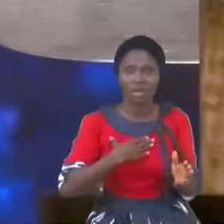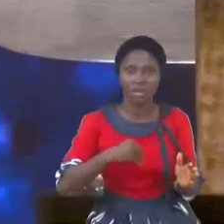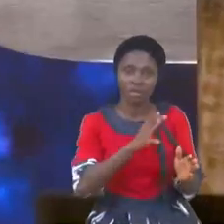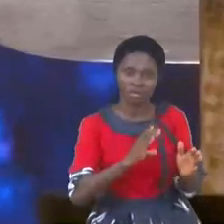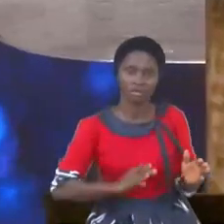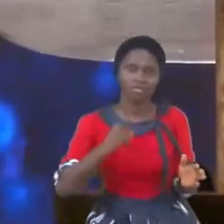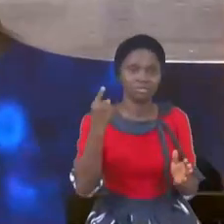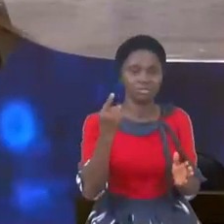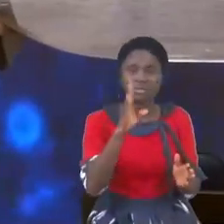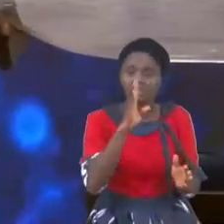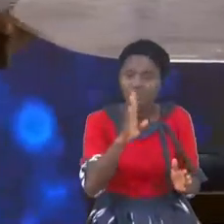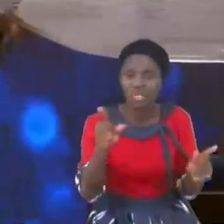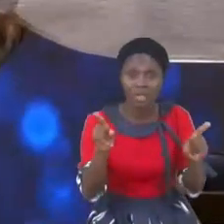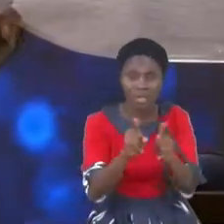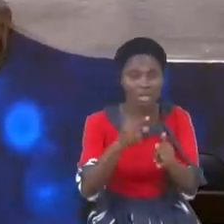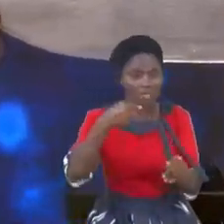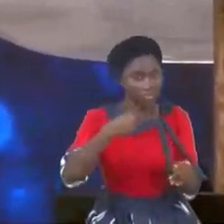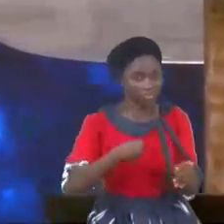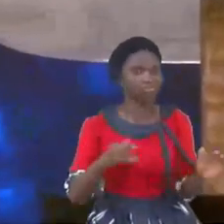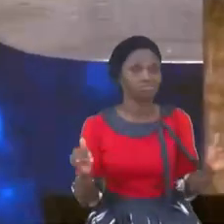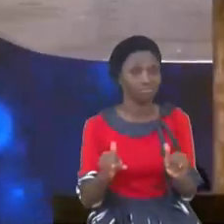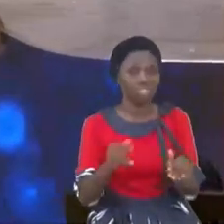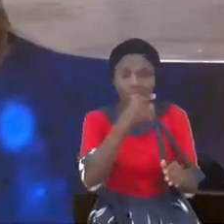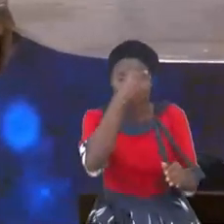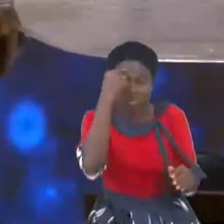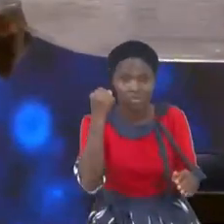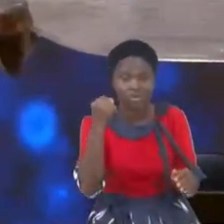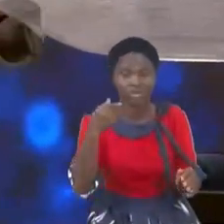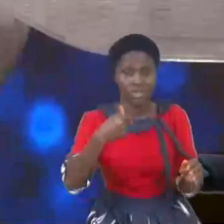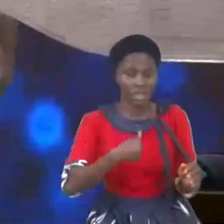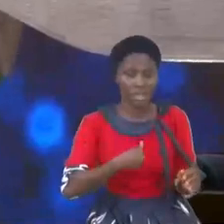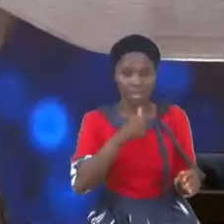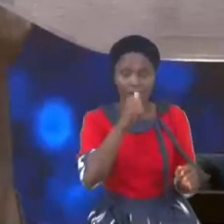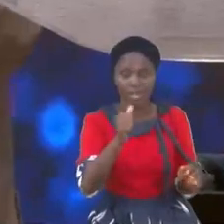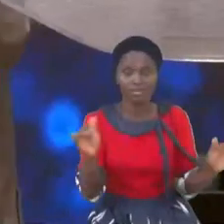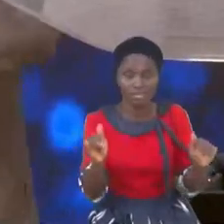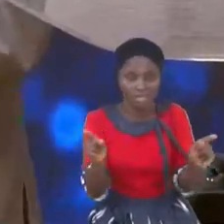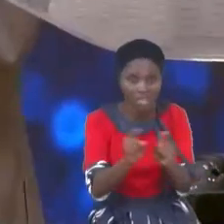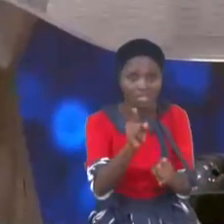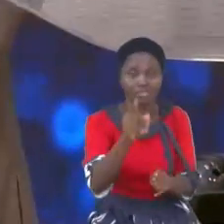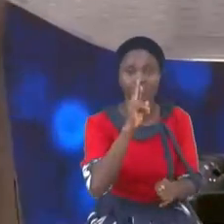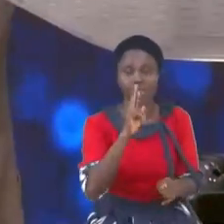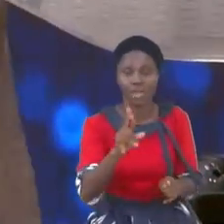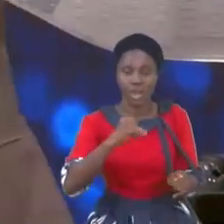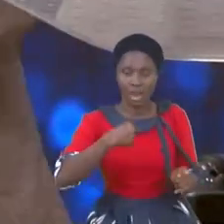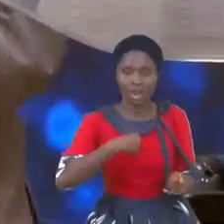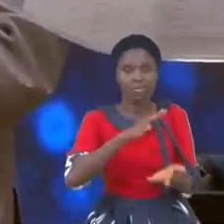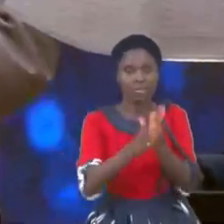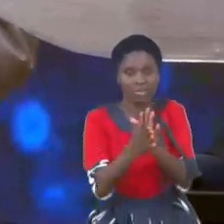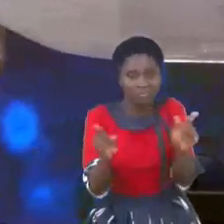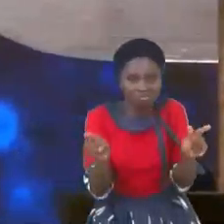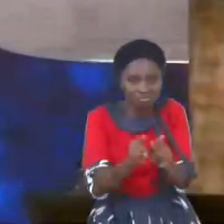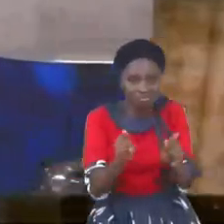moi parce que moi aussi, je suis comme vous. Je suis devenu comme païen. 1